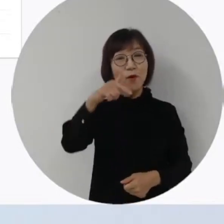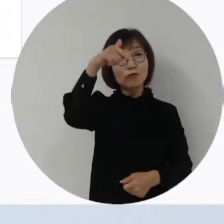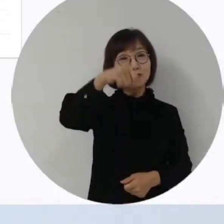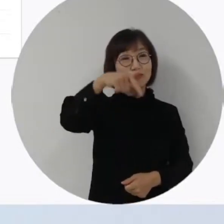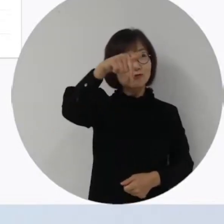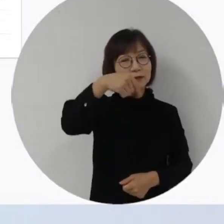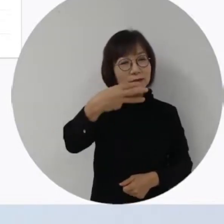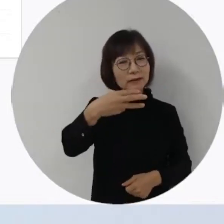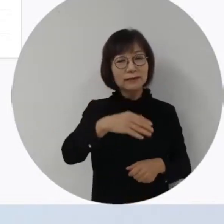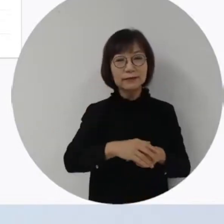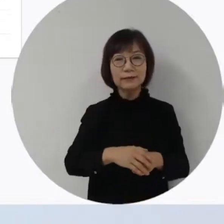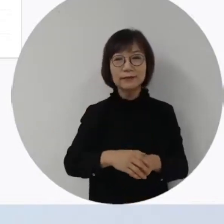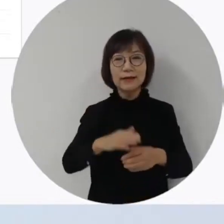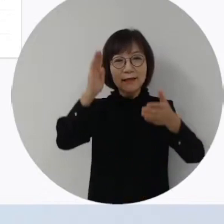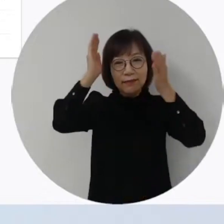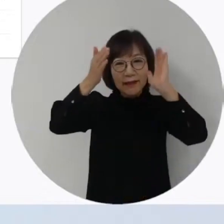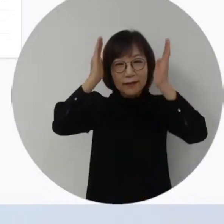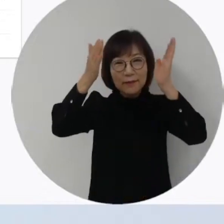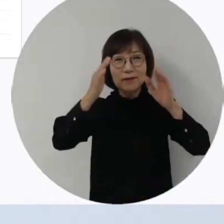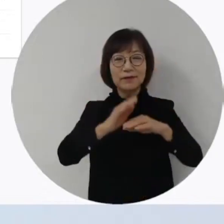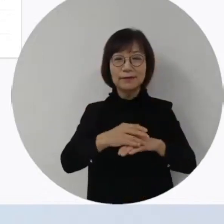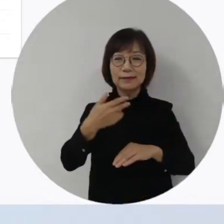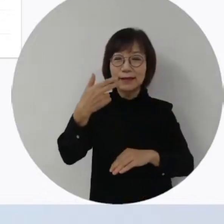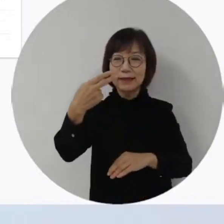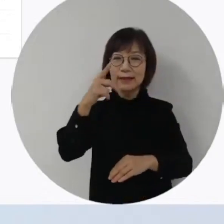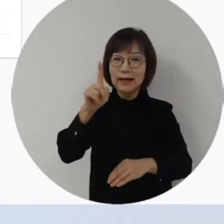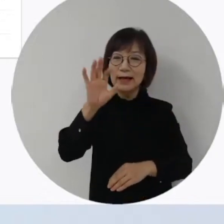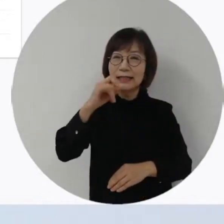그러면 여기 새 페이지 추가해 주세요.